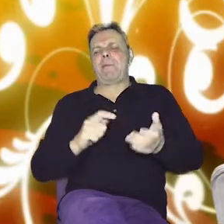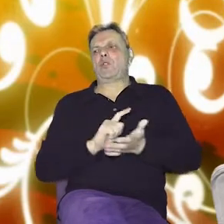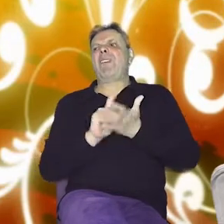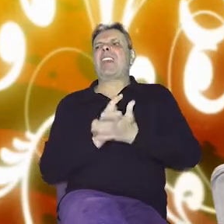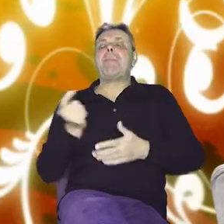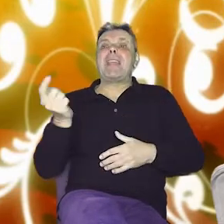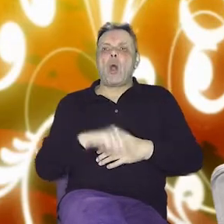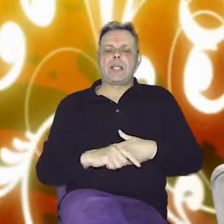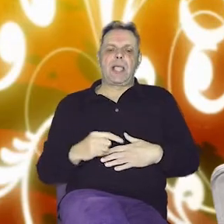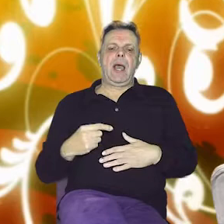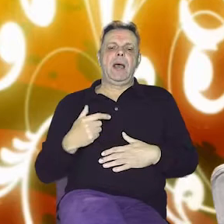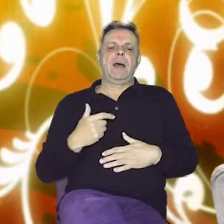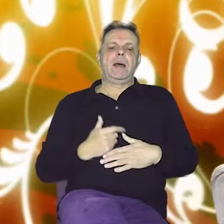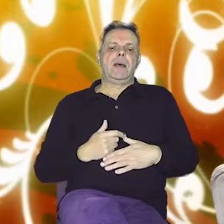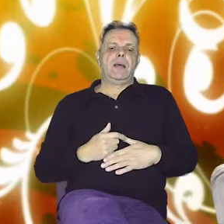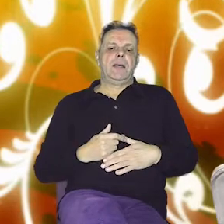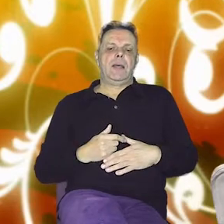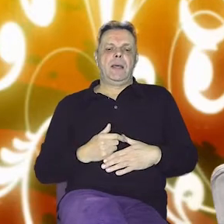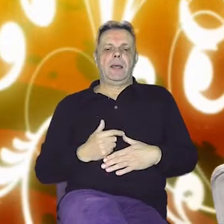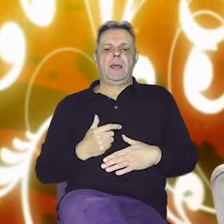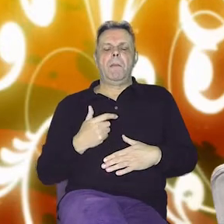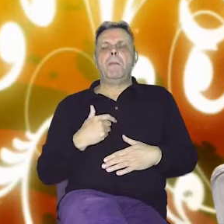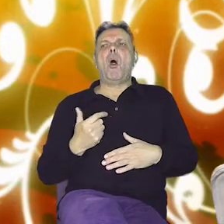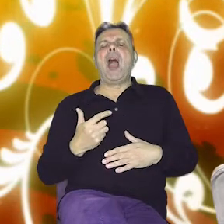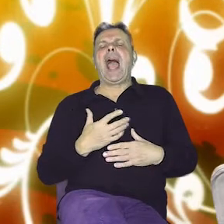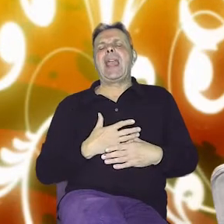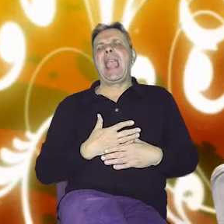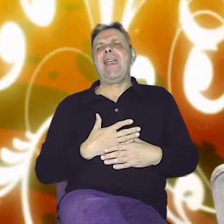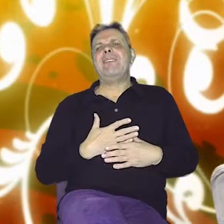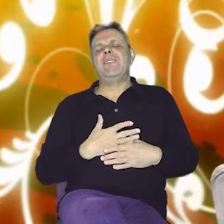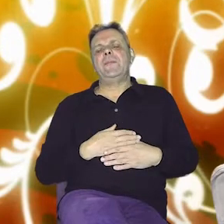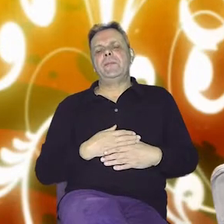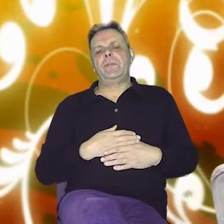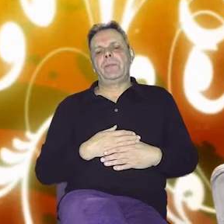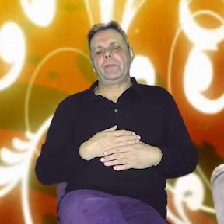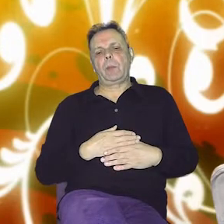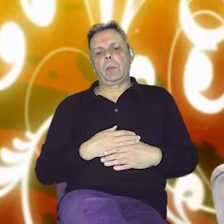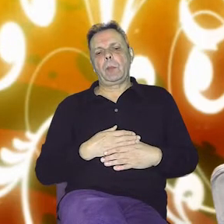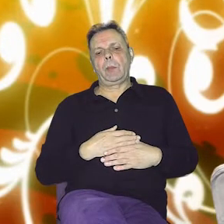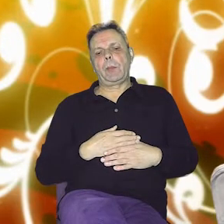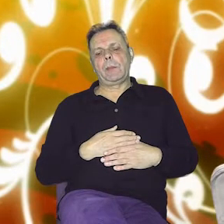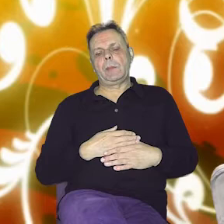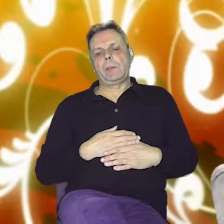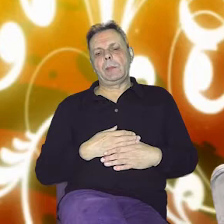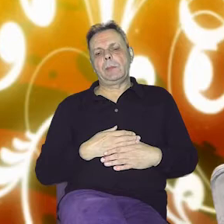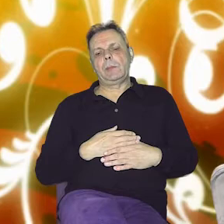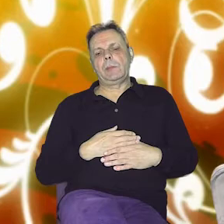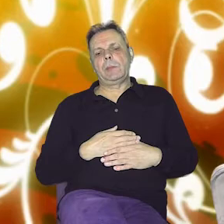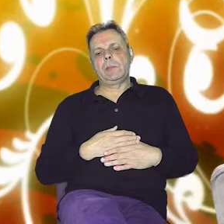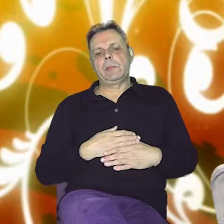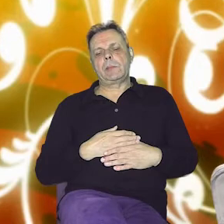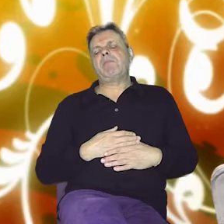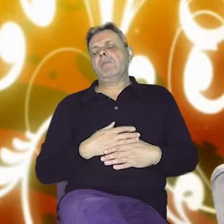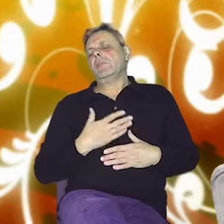vrijeme dolaska. Inače, i moja i sad je velika, ja bih rekla, i jednima i